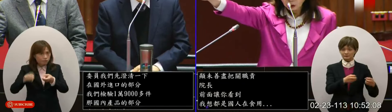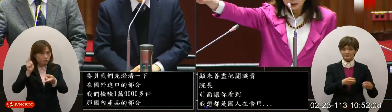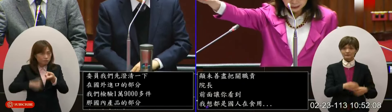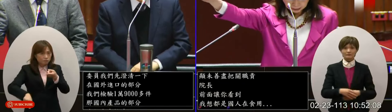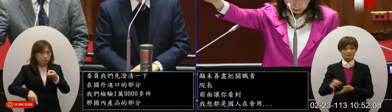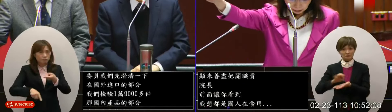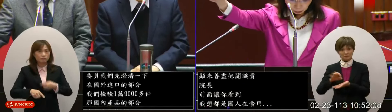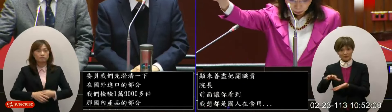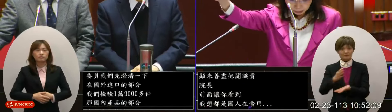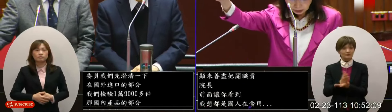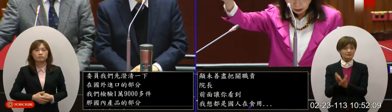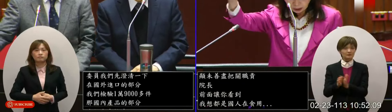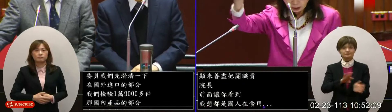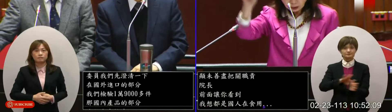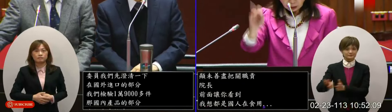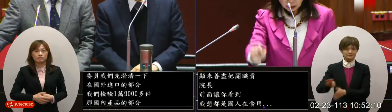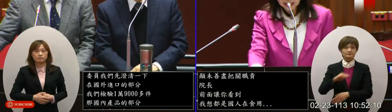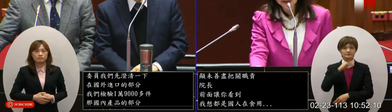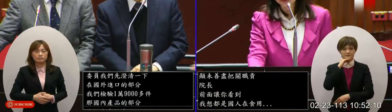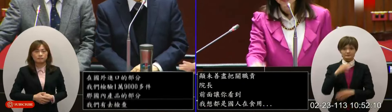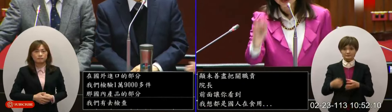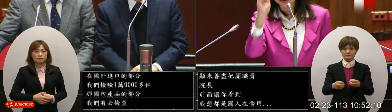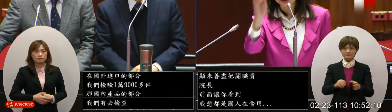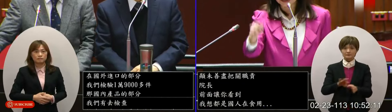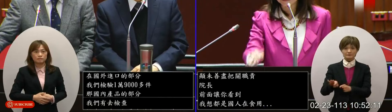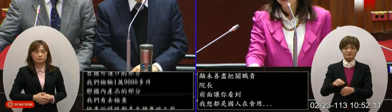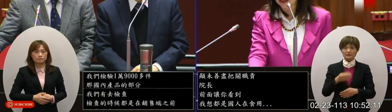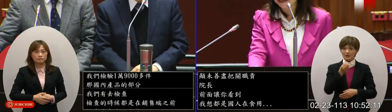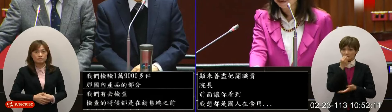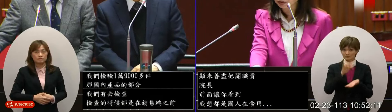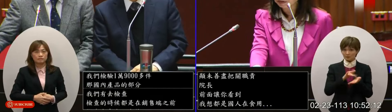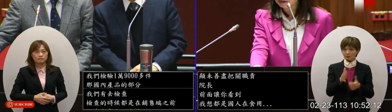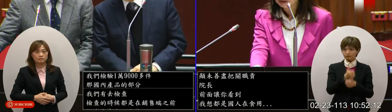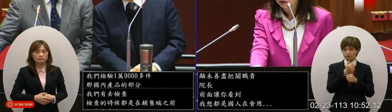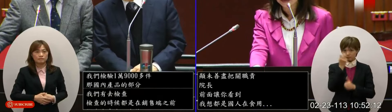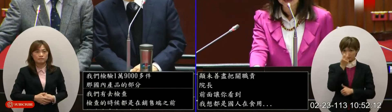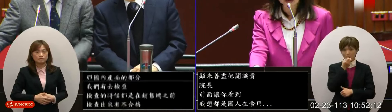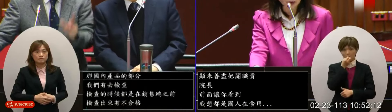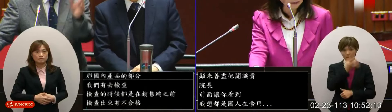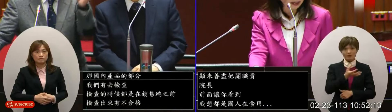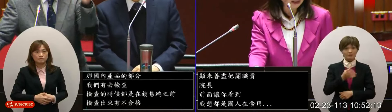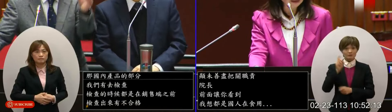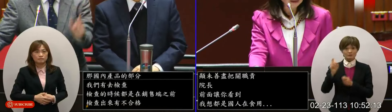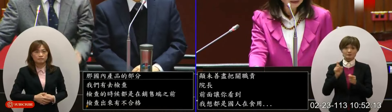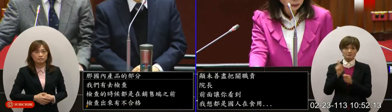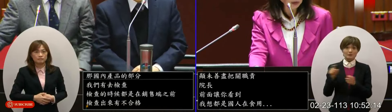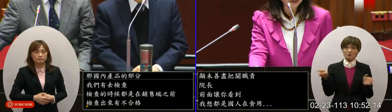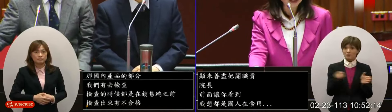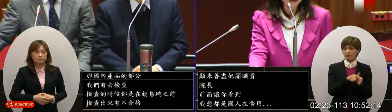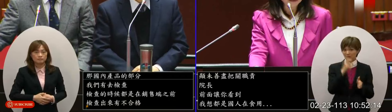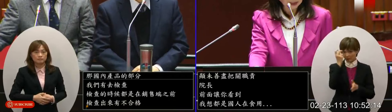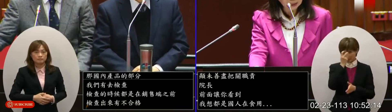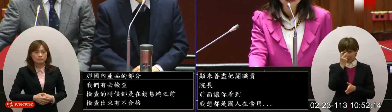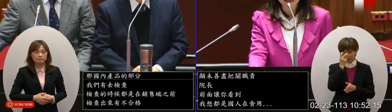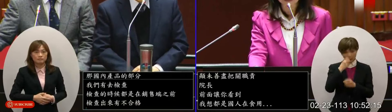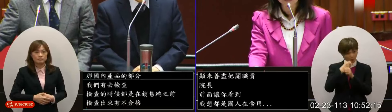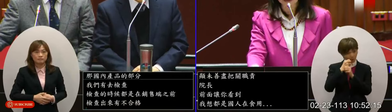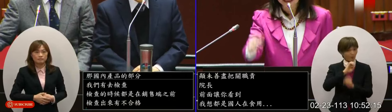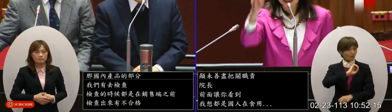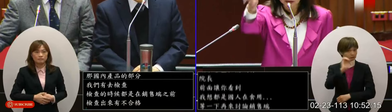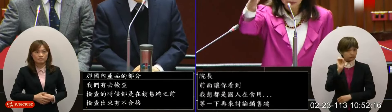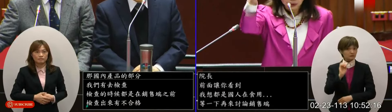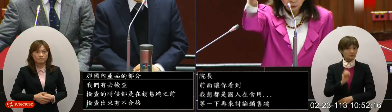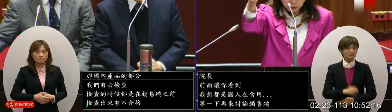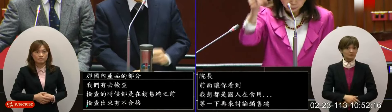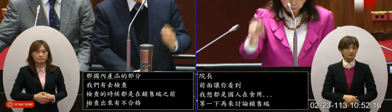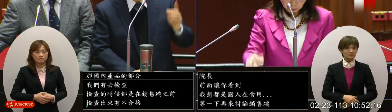端跟这个后市场的这个问题哈。食药署说10年来未检出，你觉得这个说法 正确吗？该这样讲吗？